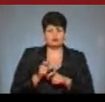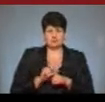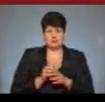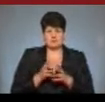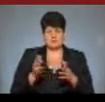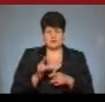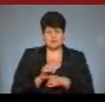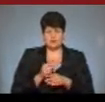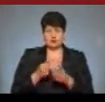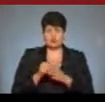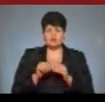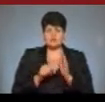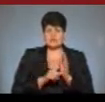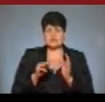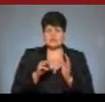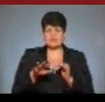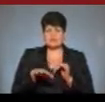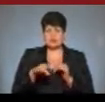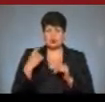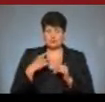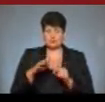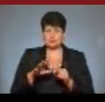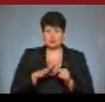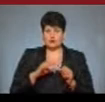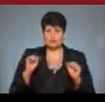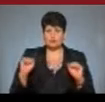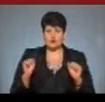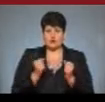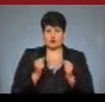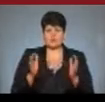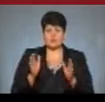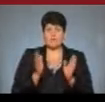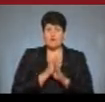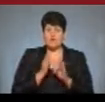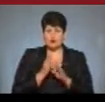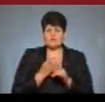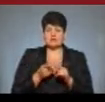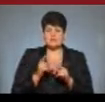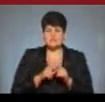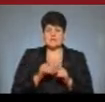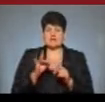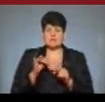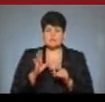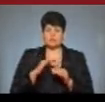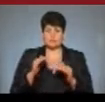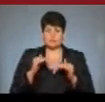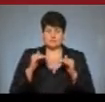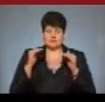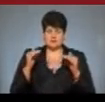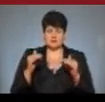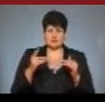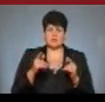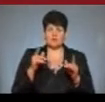перевищують норму. До 16 травня на території області зберігалася прохолодна погода, надалі температурний режим почав підвищуватися.